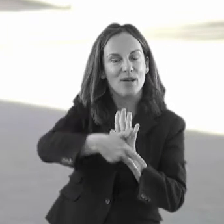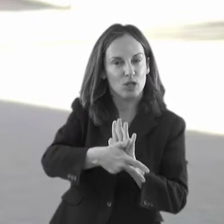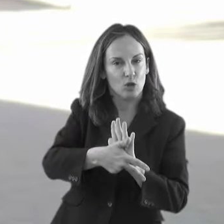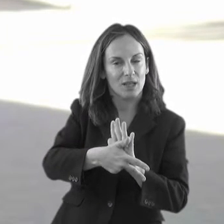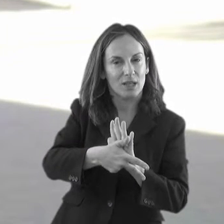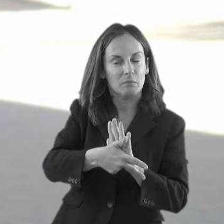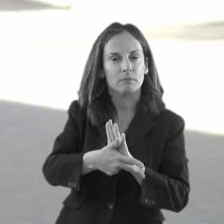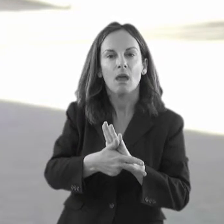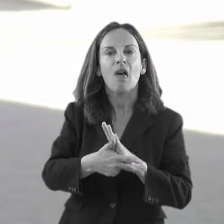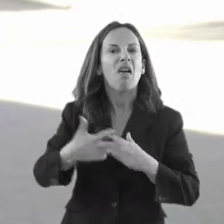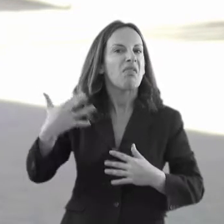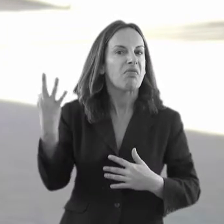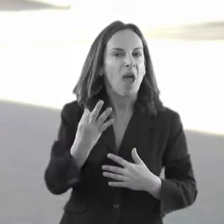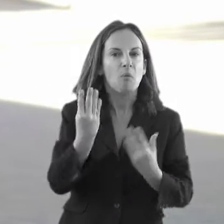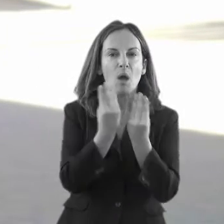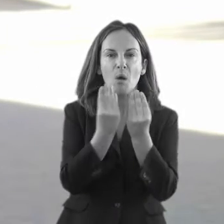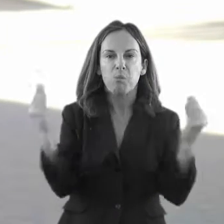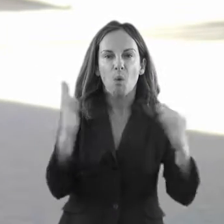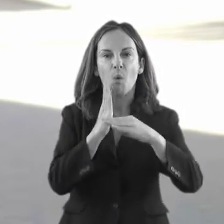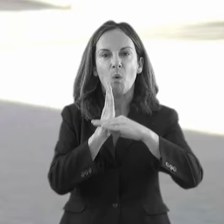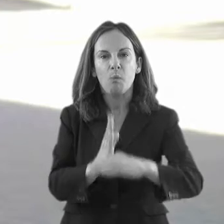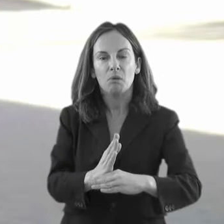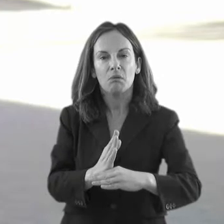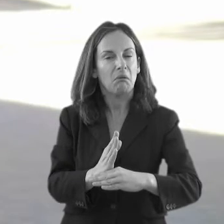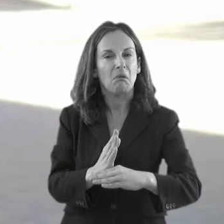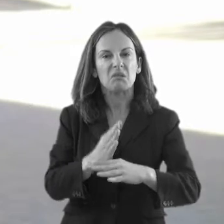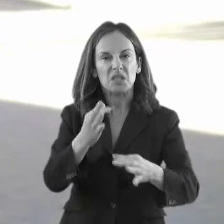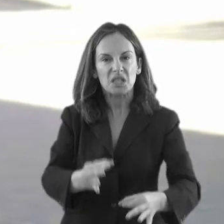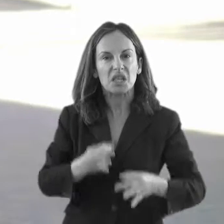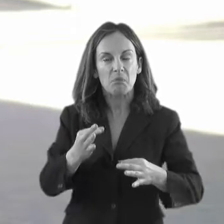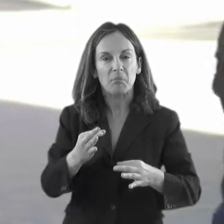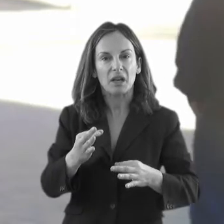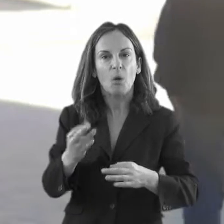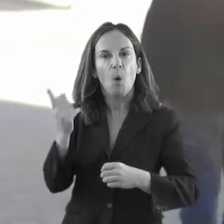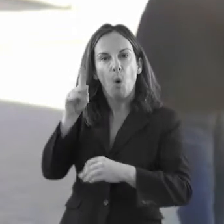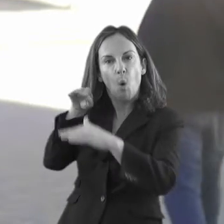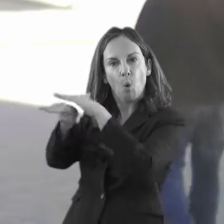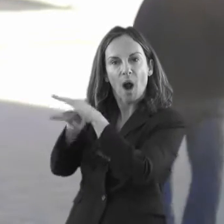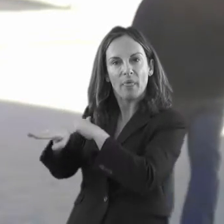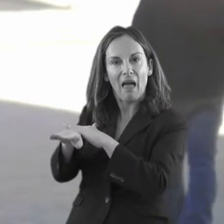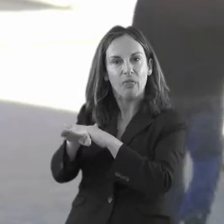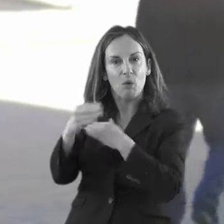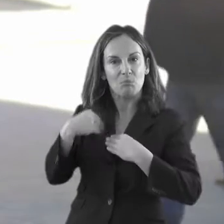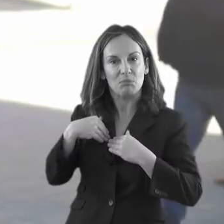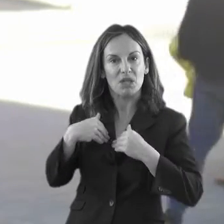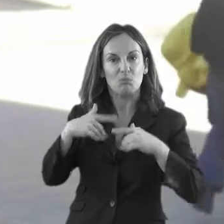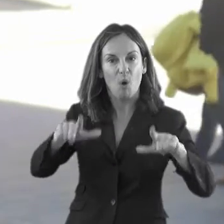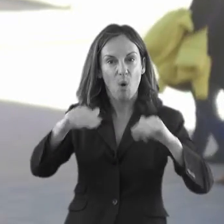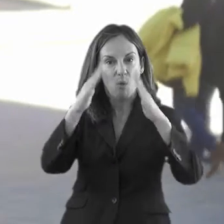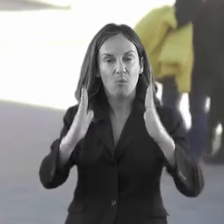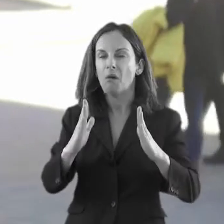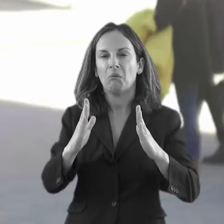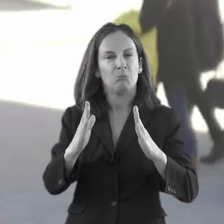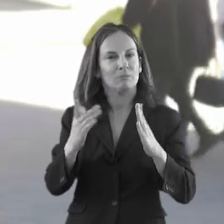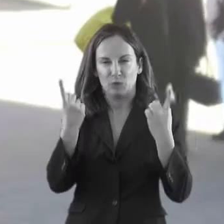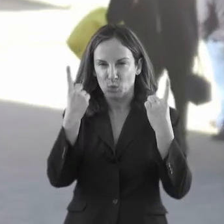públic i no necessàriament hem de tenir una reserva, un magatzem al costat. Fins i tot el patrimoni que preservem pot estar repartit en diferents